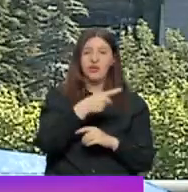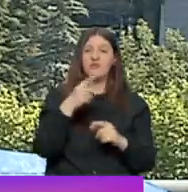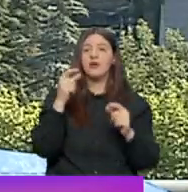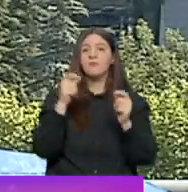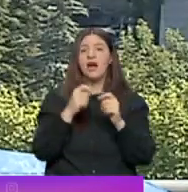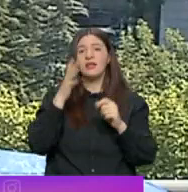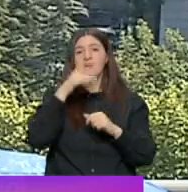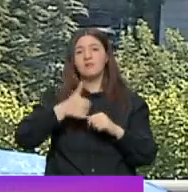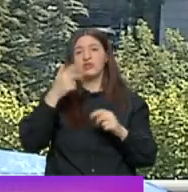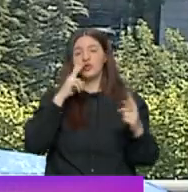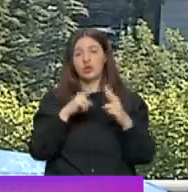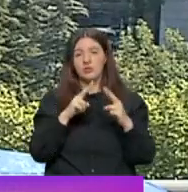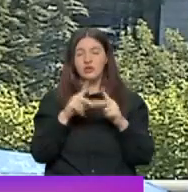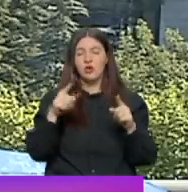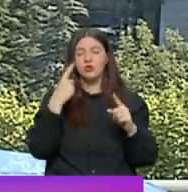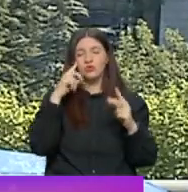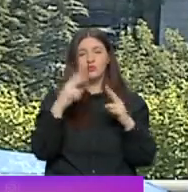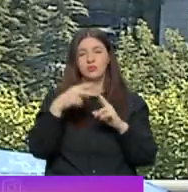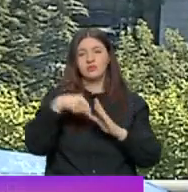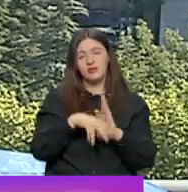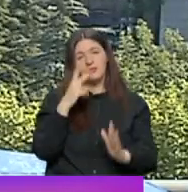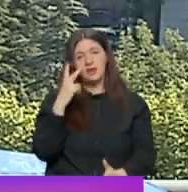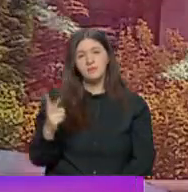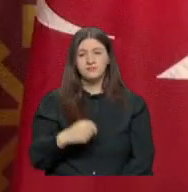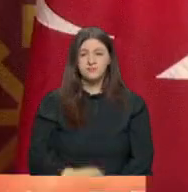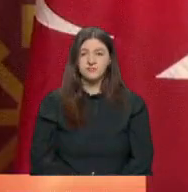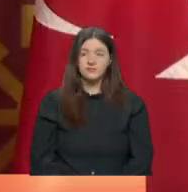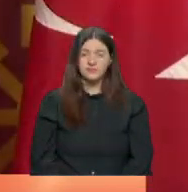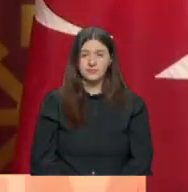Biden görüşmesi. O görüşmenin detayları.